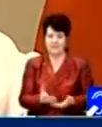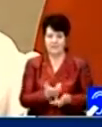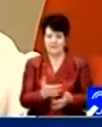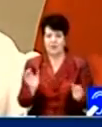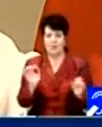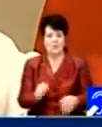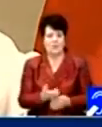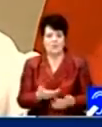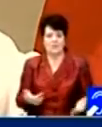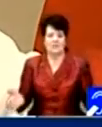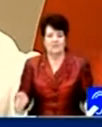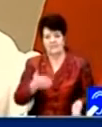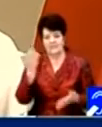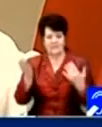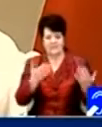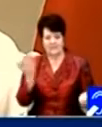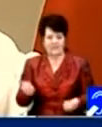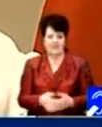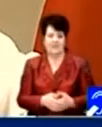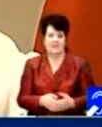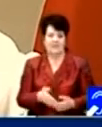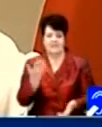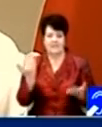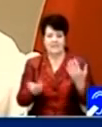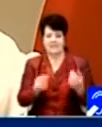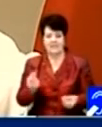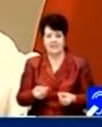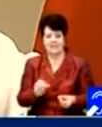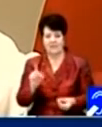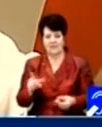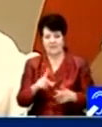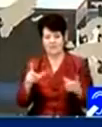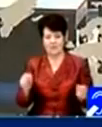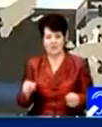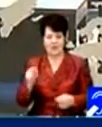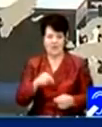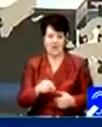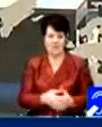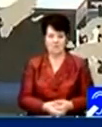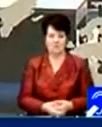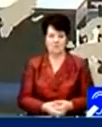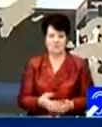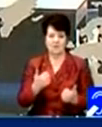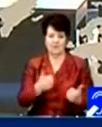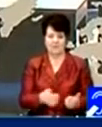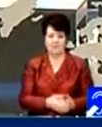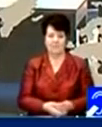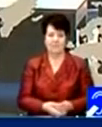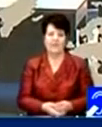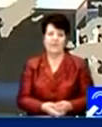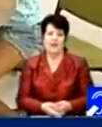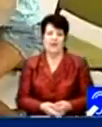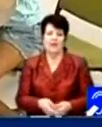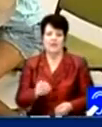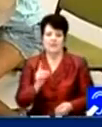să te distrezi și e mai distractiv ca la școală, ca ai activități. te ajută să îți faci temele, nu este ca